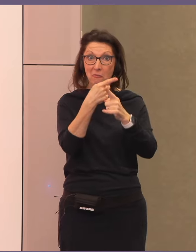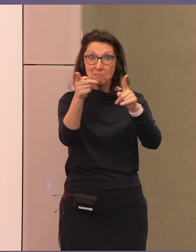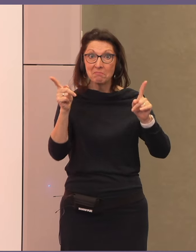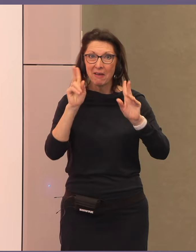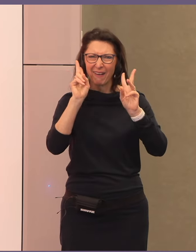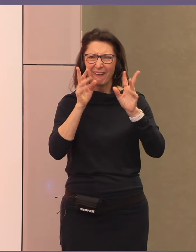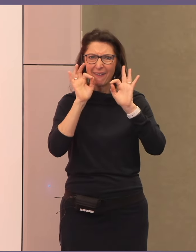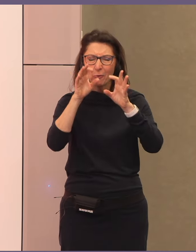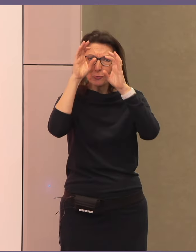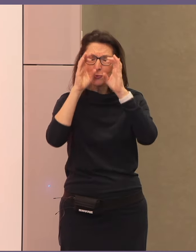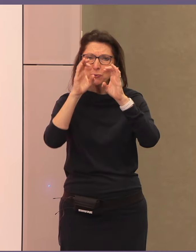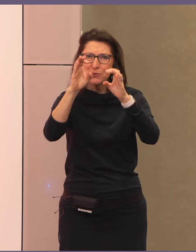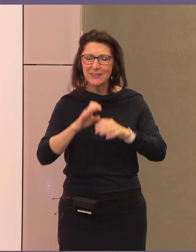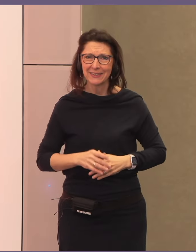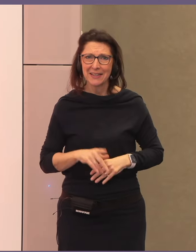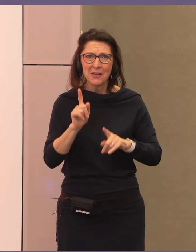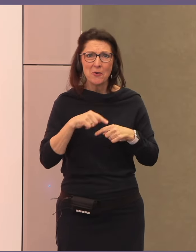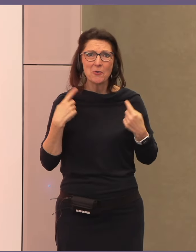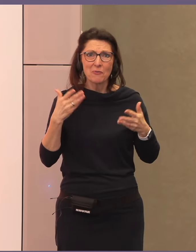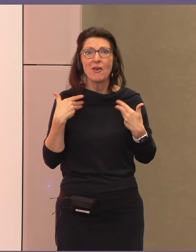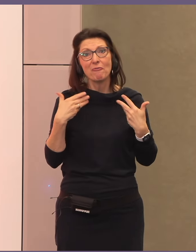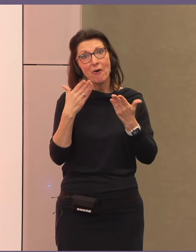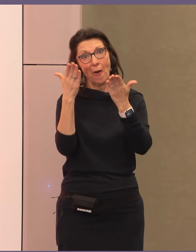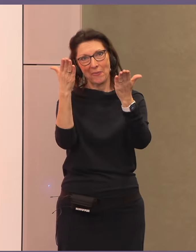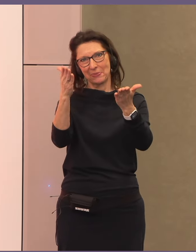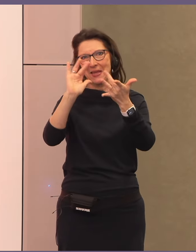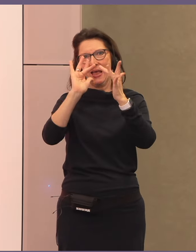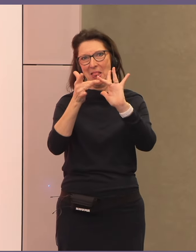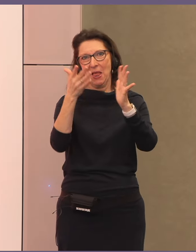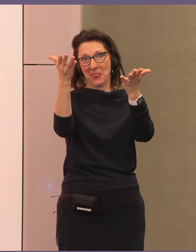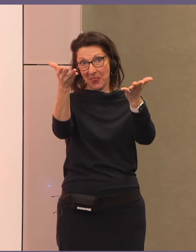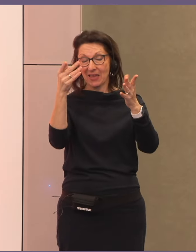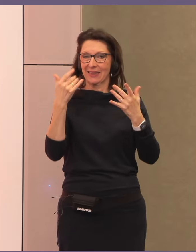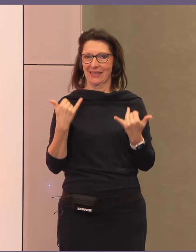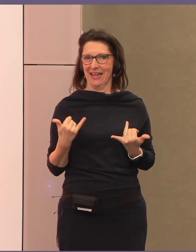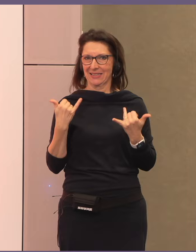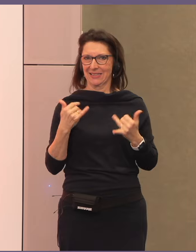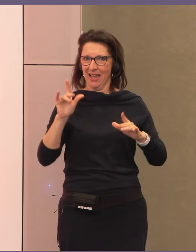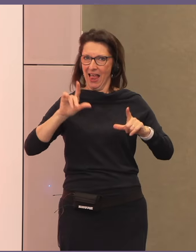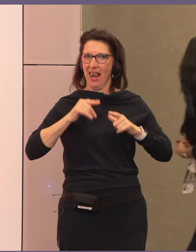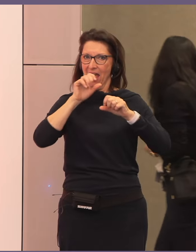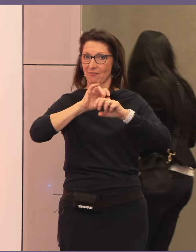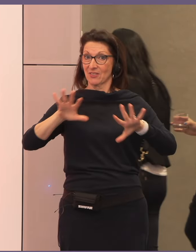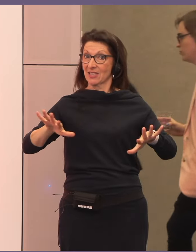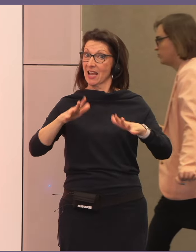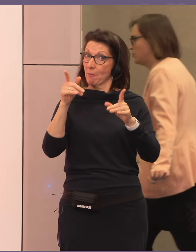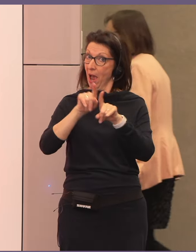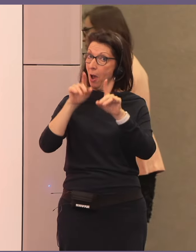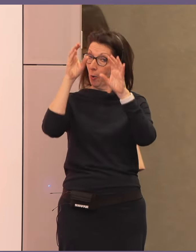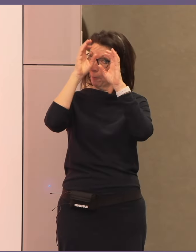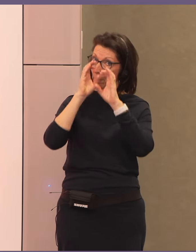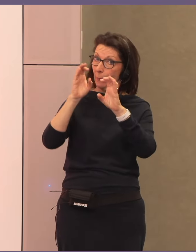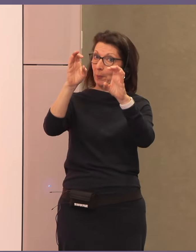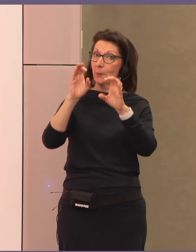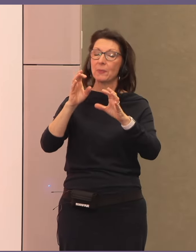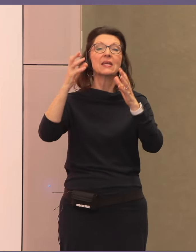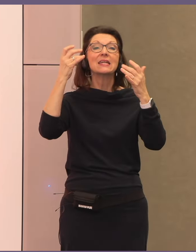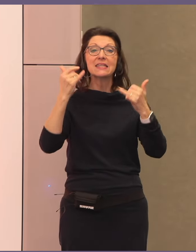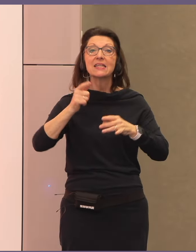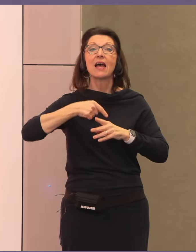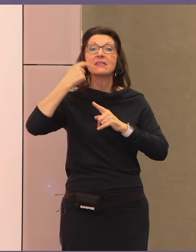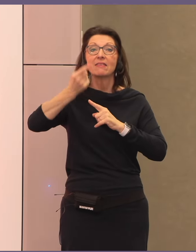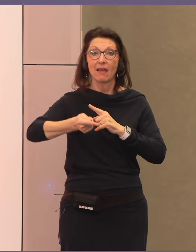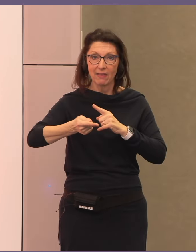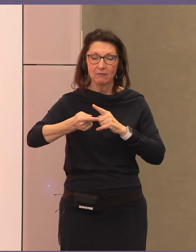haben. Und wir freuen uns, dass auch Sie via Livestream heute hier mit dabei sind. Es geht jetzt weiter mit